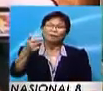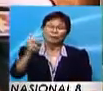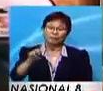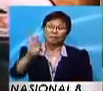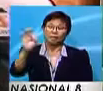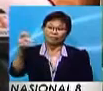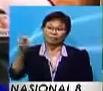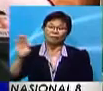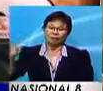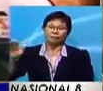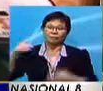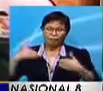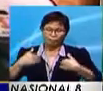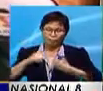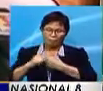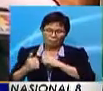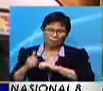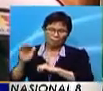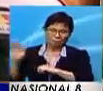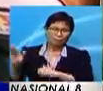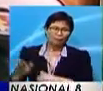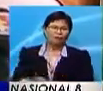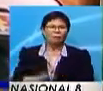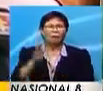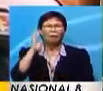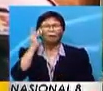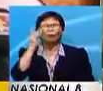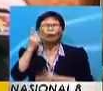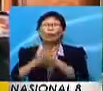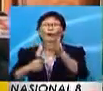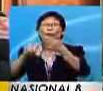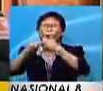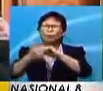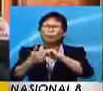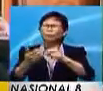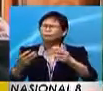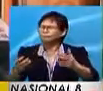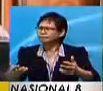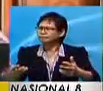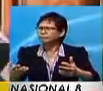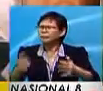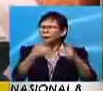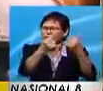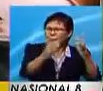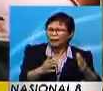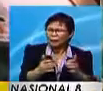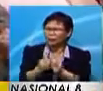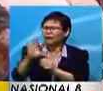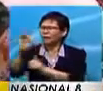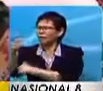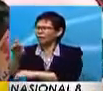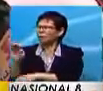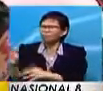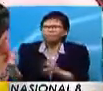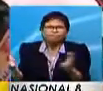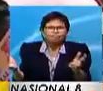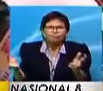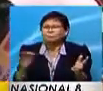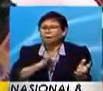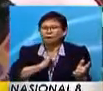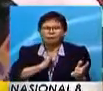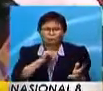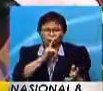FAM has their own problem also. I don't know what is the problem between the players and FAM. And of course lah,